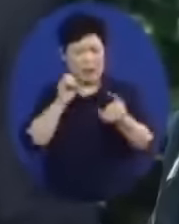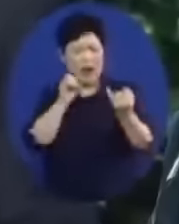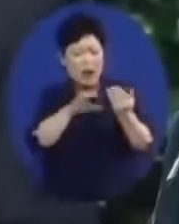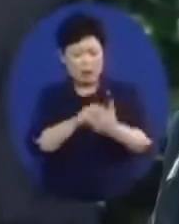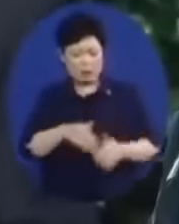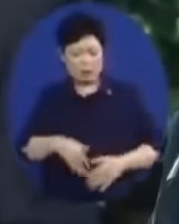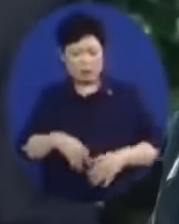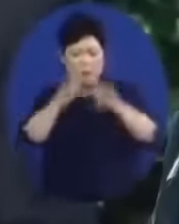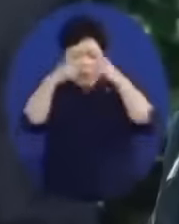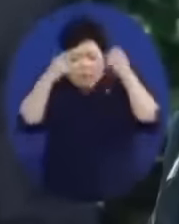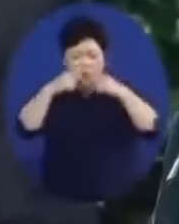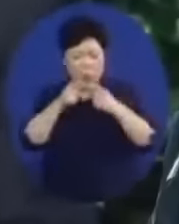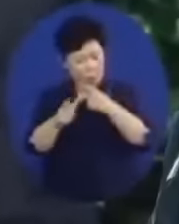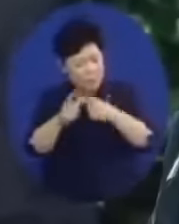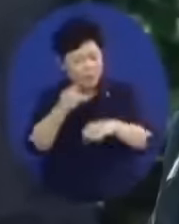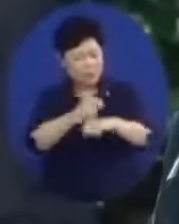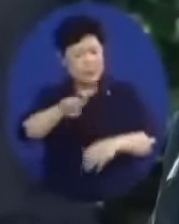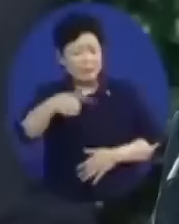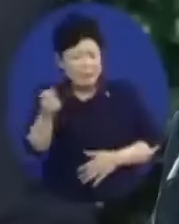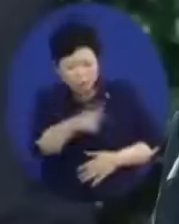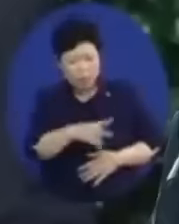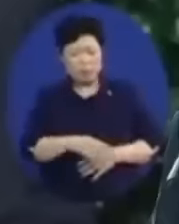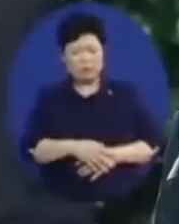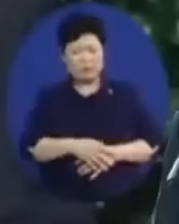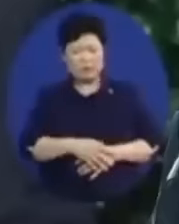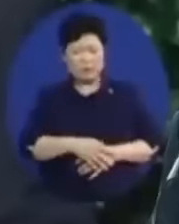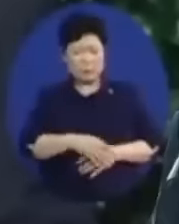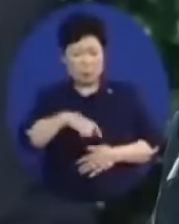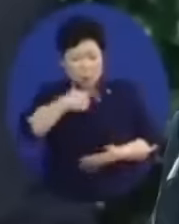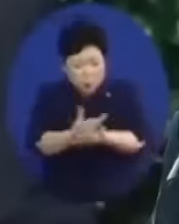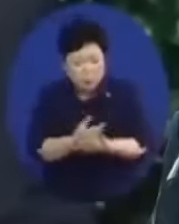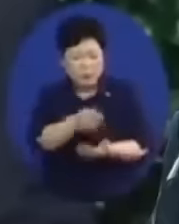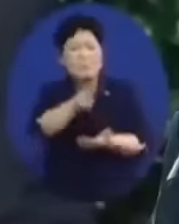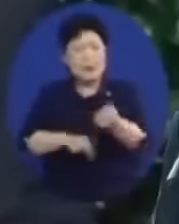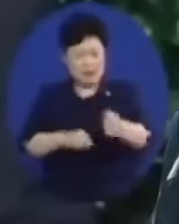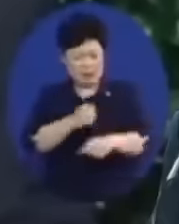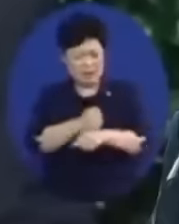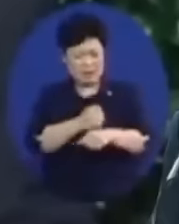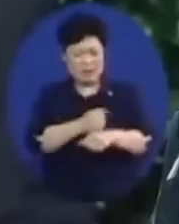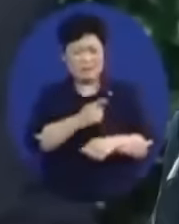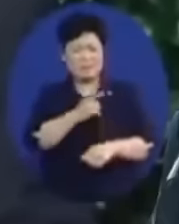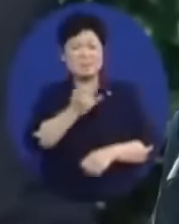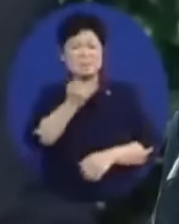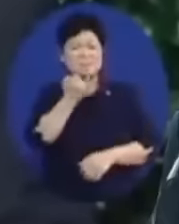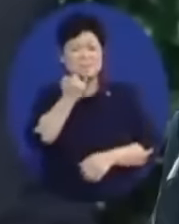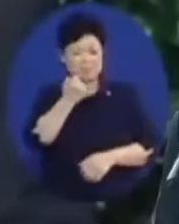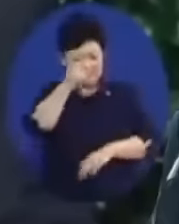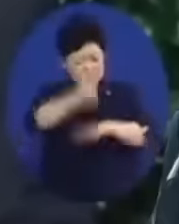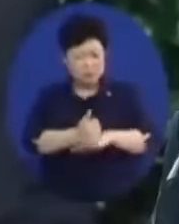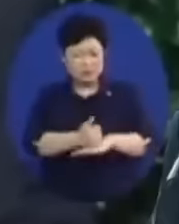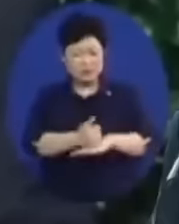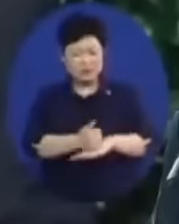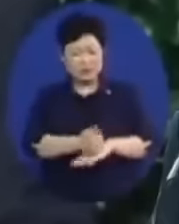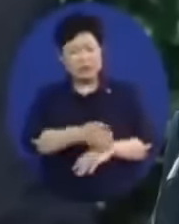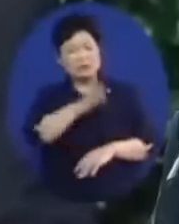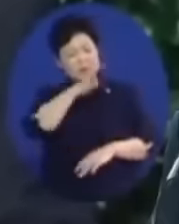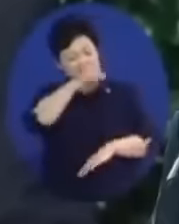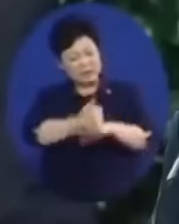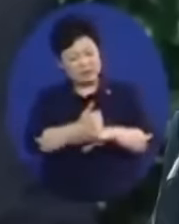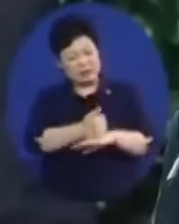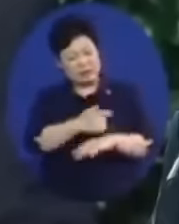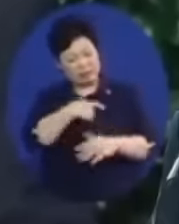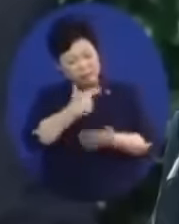울고 고민을 하고 또 그 다음 날 가서 또 속여서 팔고 하세요. 그러다가 나중에는 도저히 속여서 팔 수